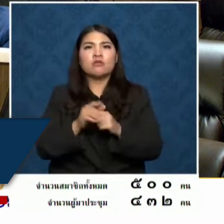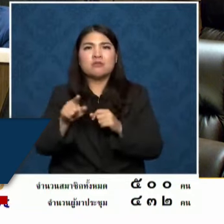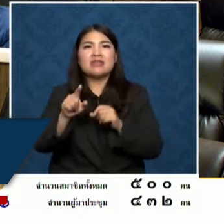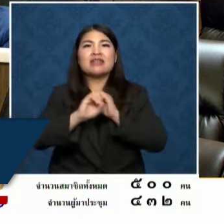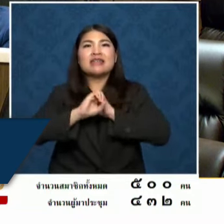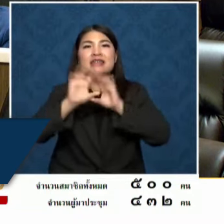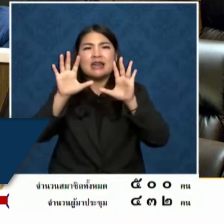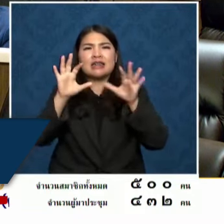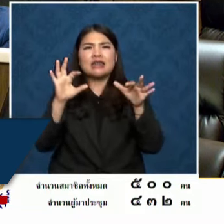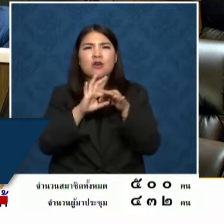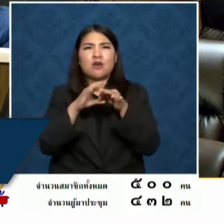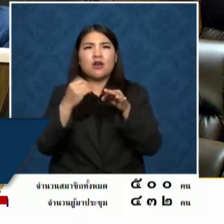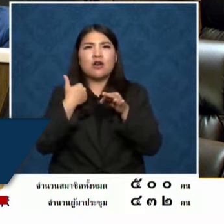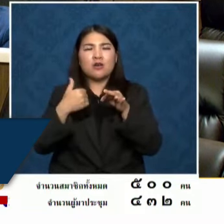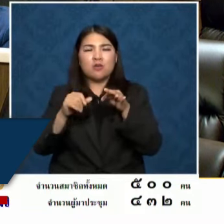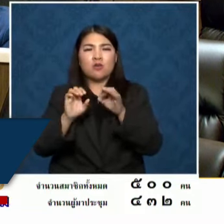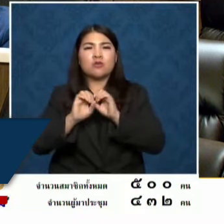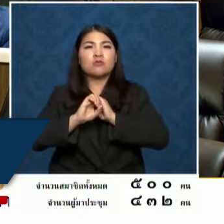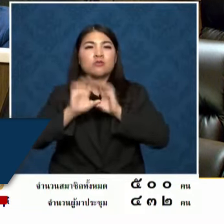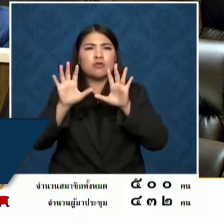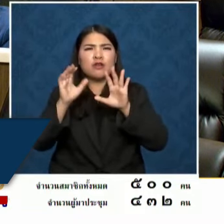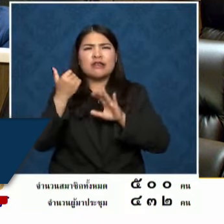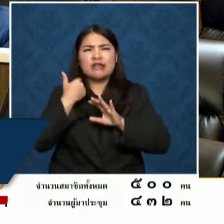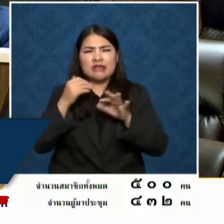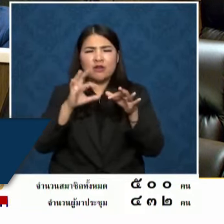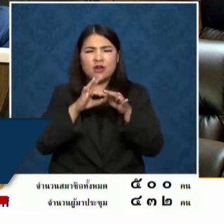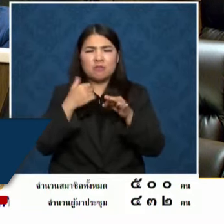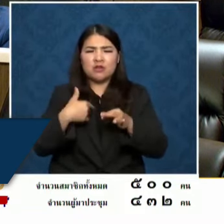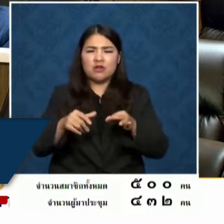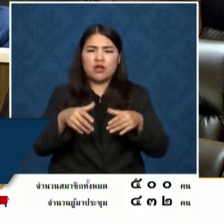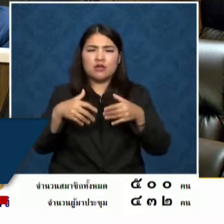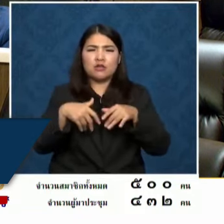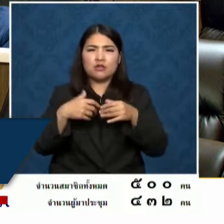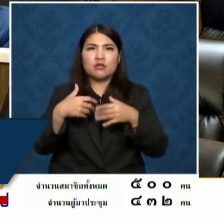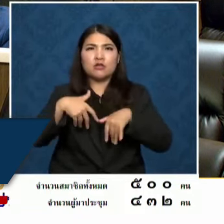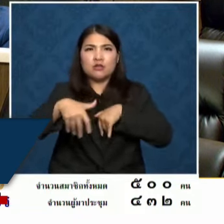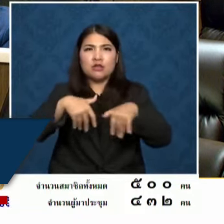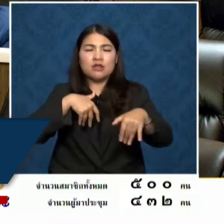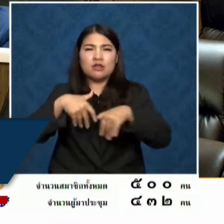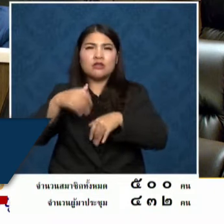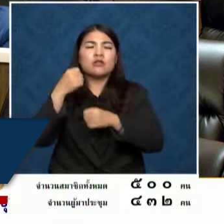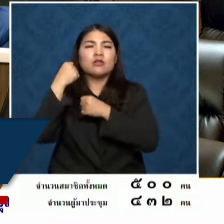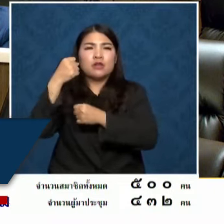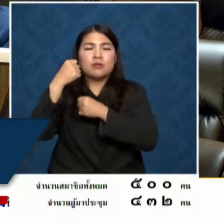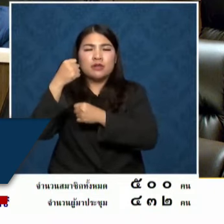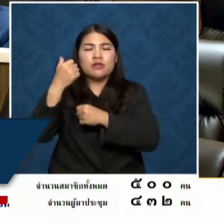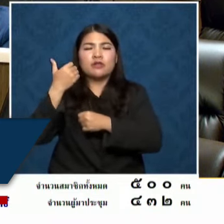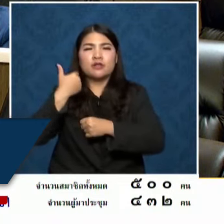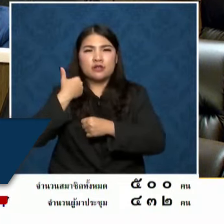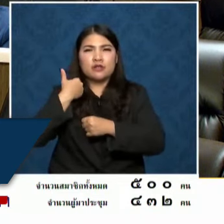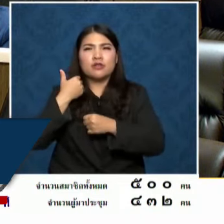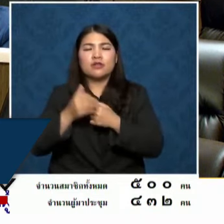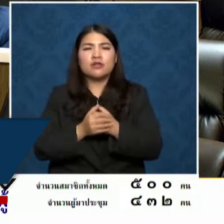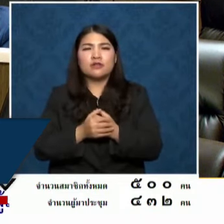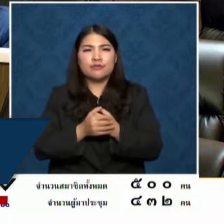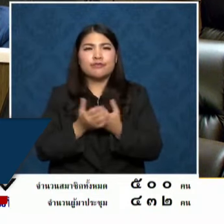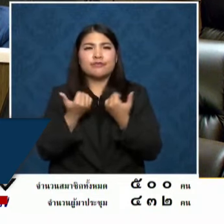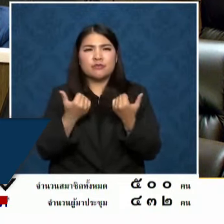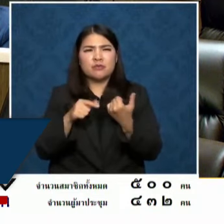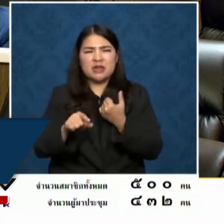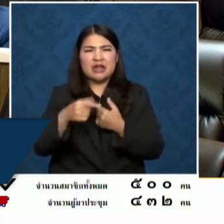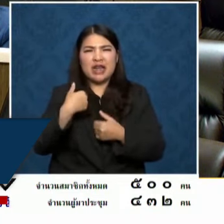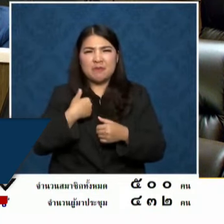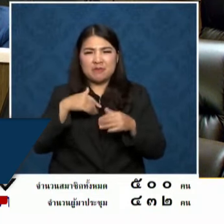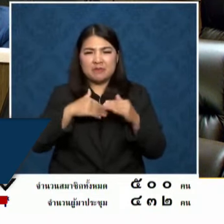เจนในการแสดงความเห็นเรื่องของการชุมนุมของเด็กในช่วงปี 6364นั้นนะครับว่ามีการ